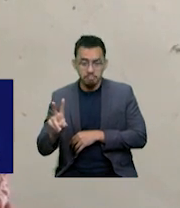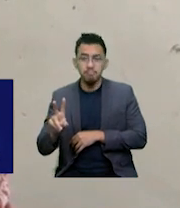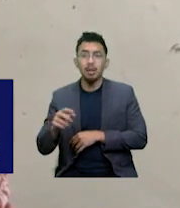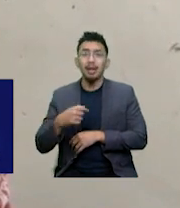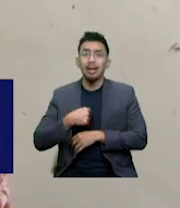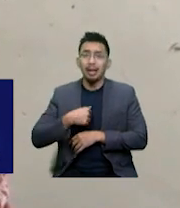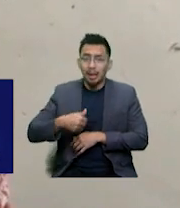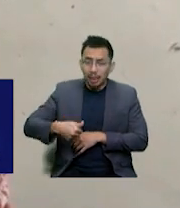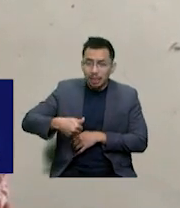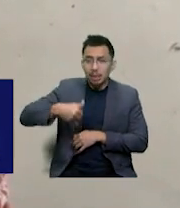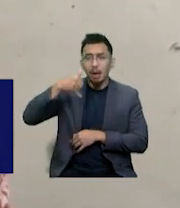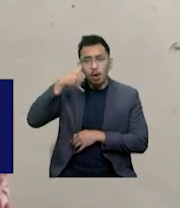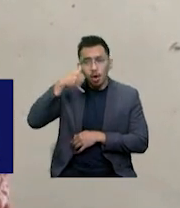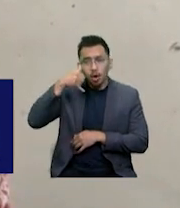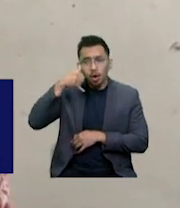Tersangka itu yang angkat.